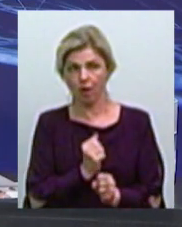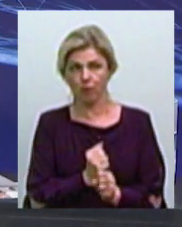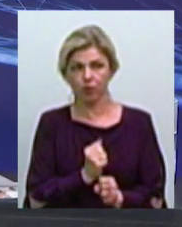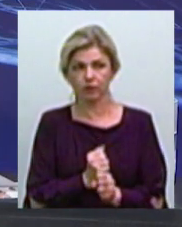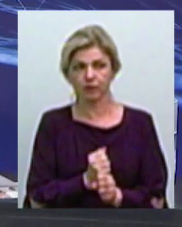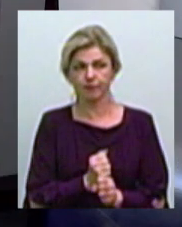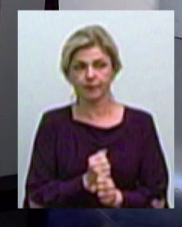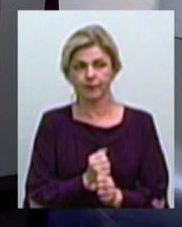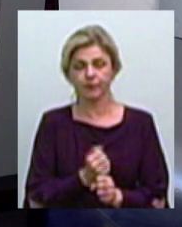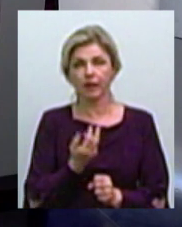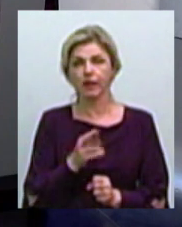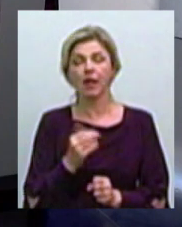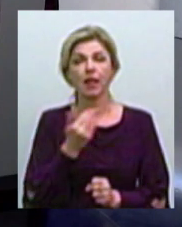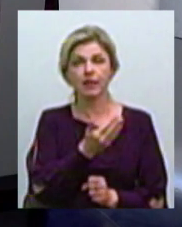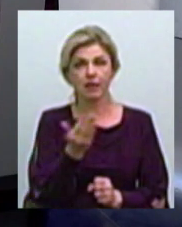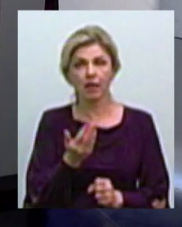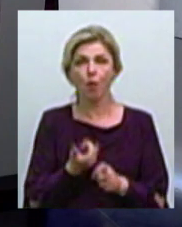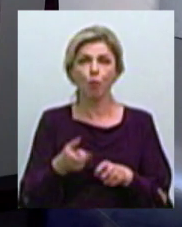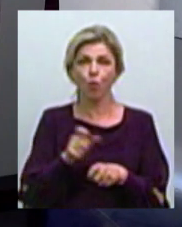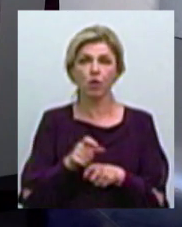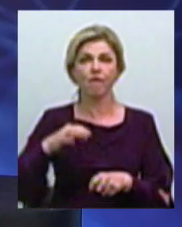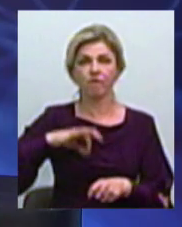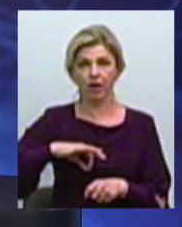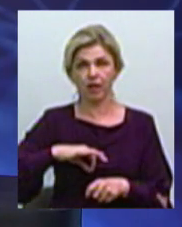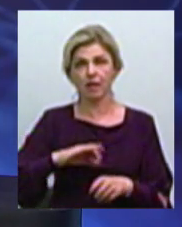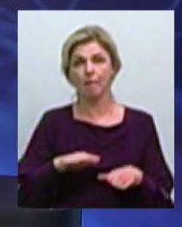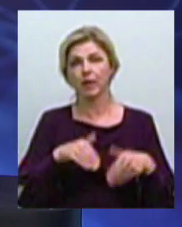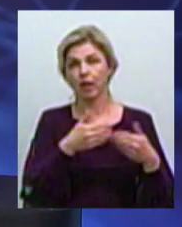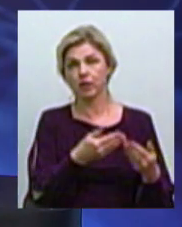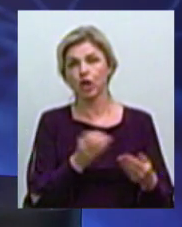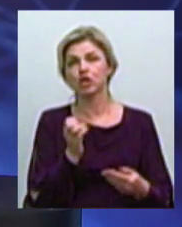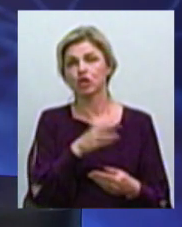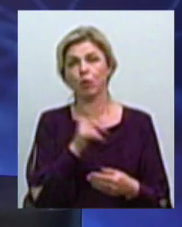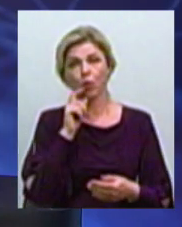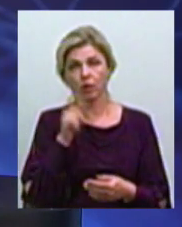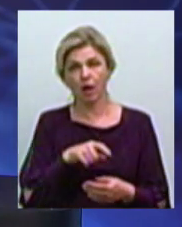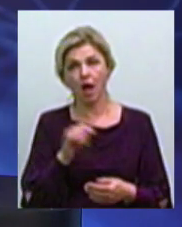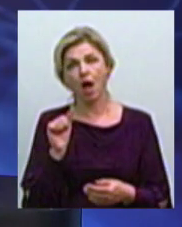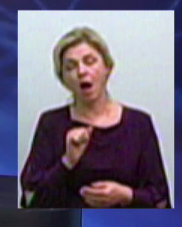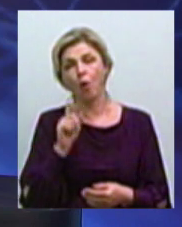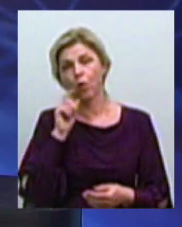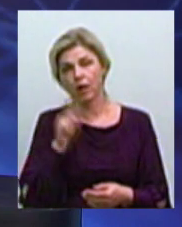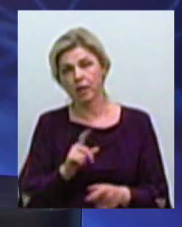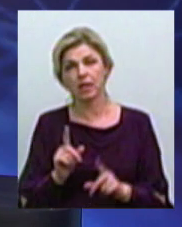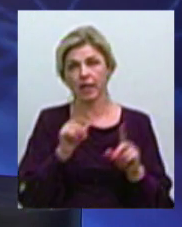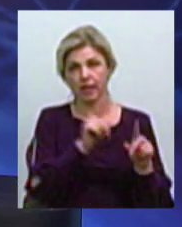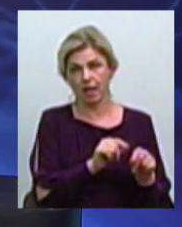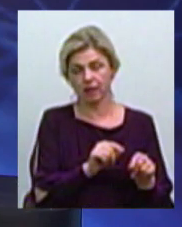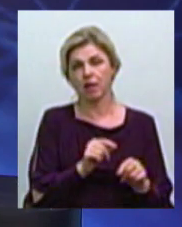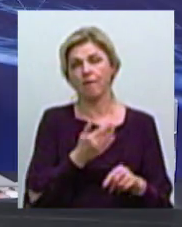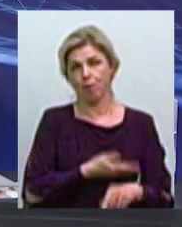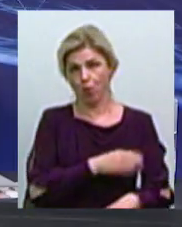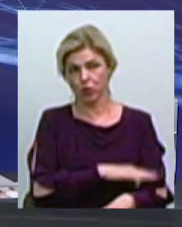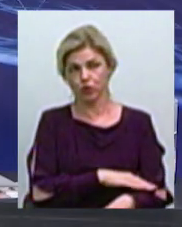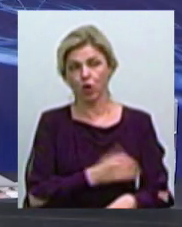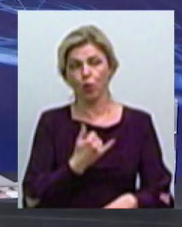Там для них более выгодные предложения, чем для украинцев. А украинцы едут, освобождают места. Я вам хочу сказать, что у нас реально